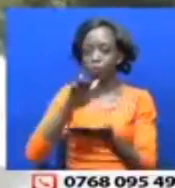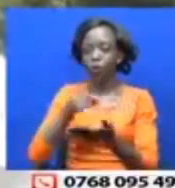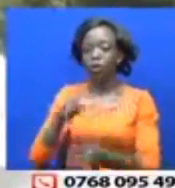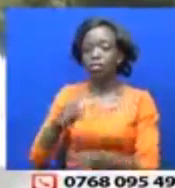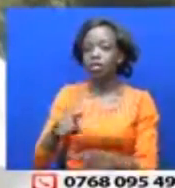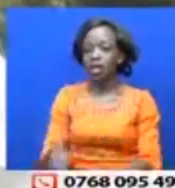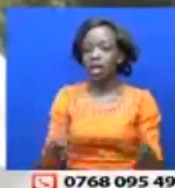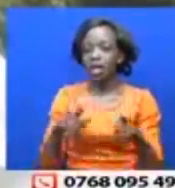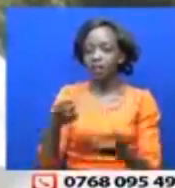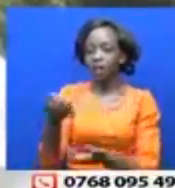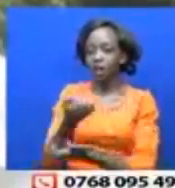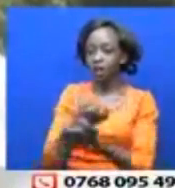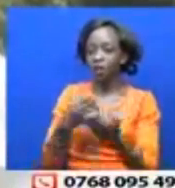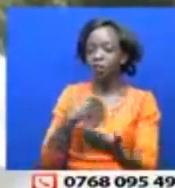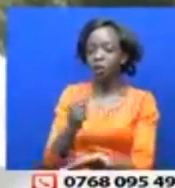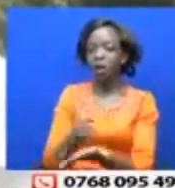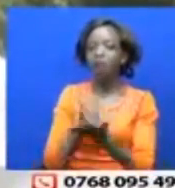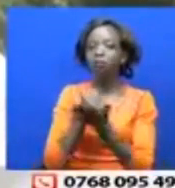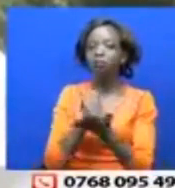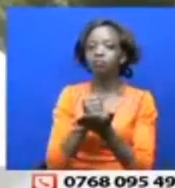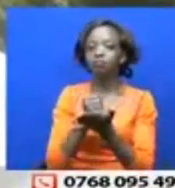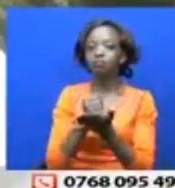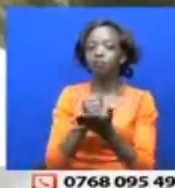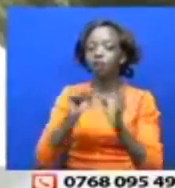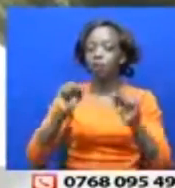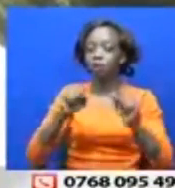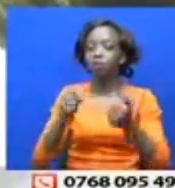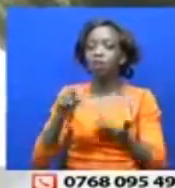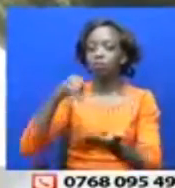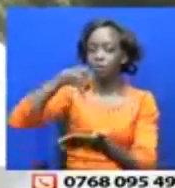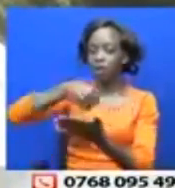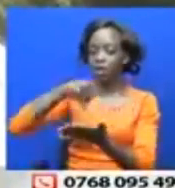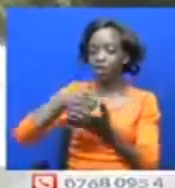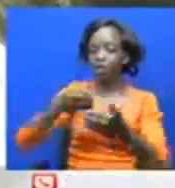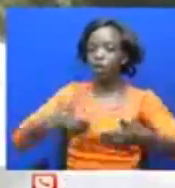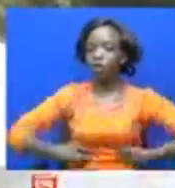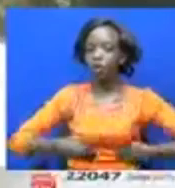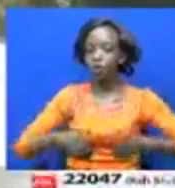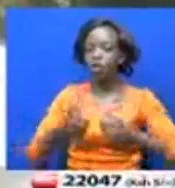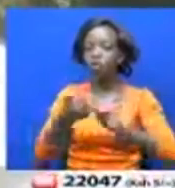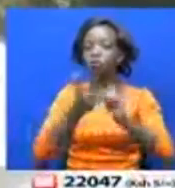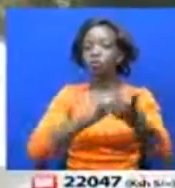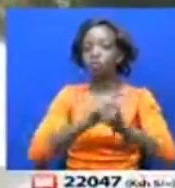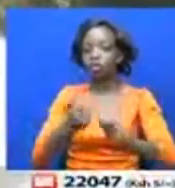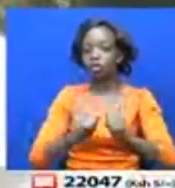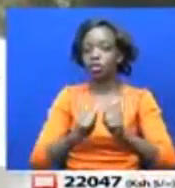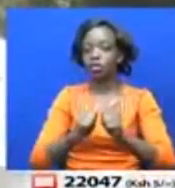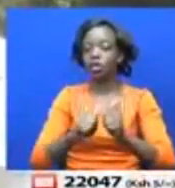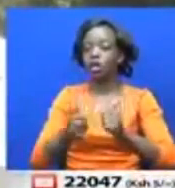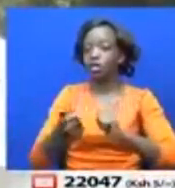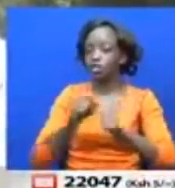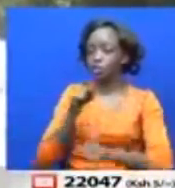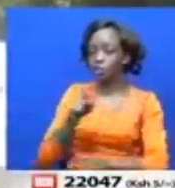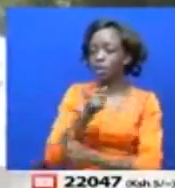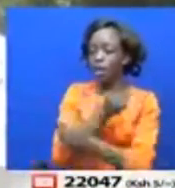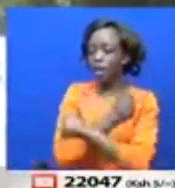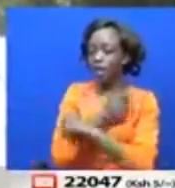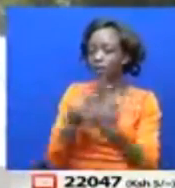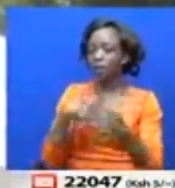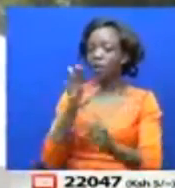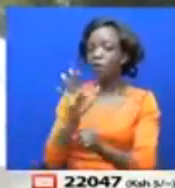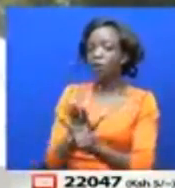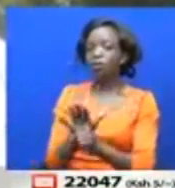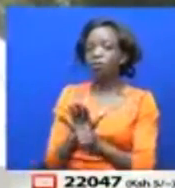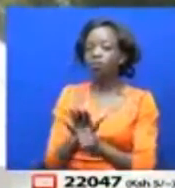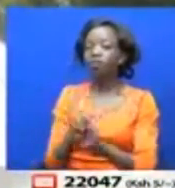katika jamii, tunasaidia jamii kwa kuweza kuwashirikisha vijana katika mchezo, na mchezo huu kwa sababu unapendwa na watu wengi,